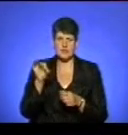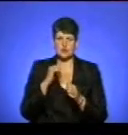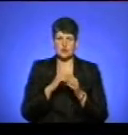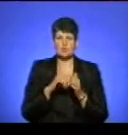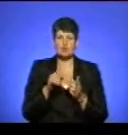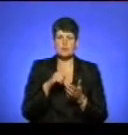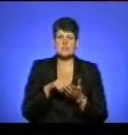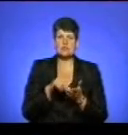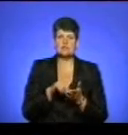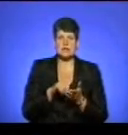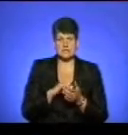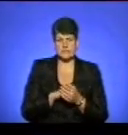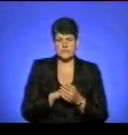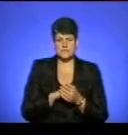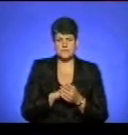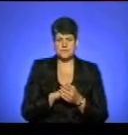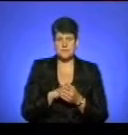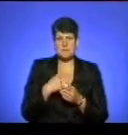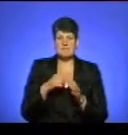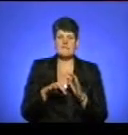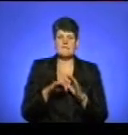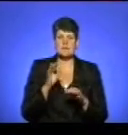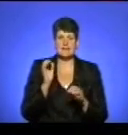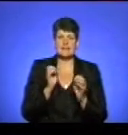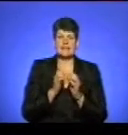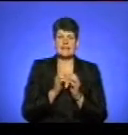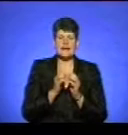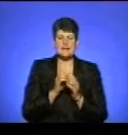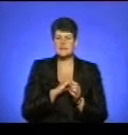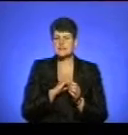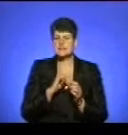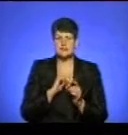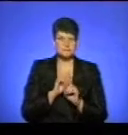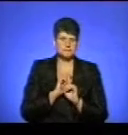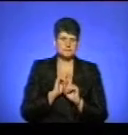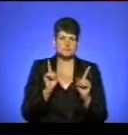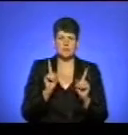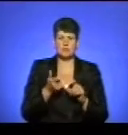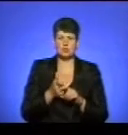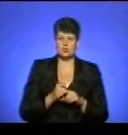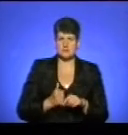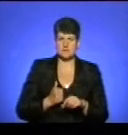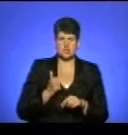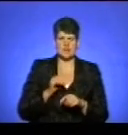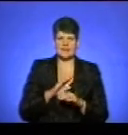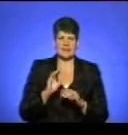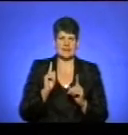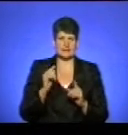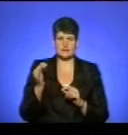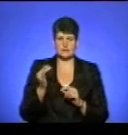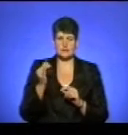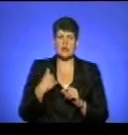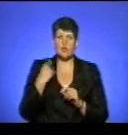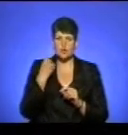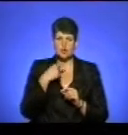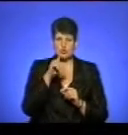учасника. І ми вибрали 10 найяскравіших. Ми дуже ними пишаємось, не тільки історіями. Я особисто